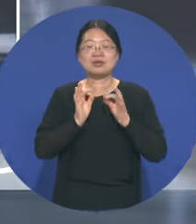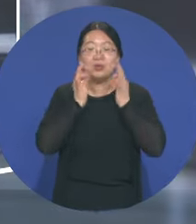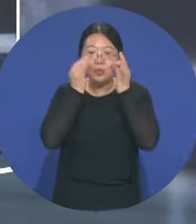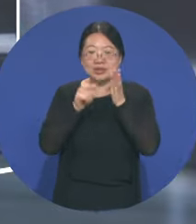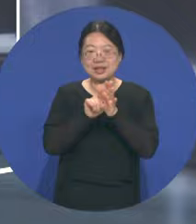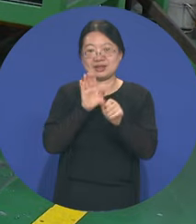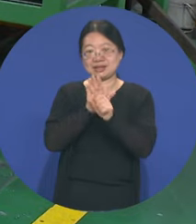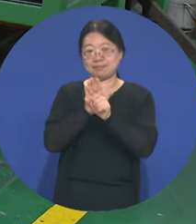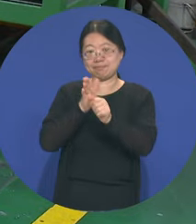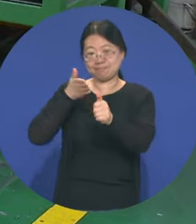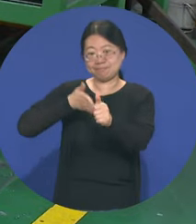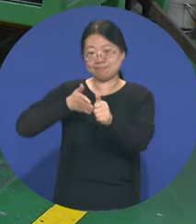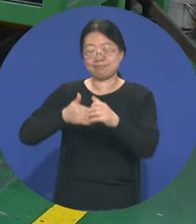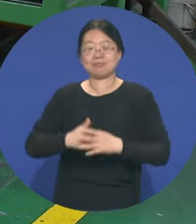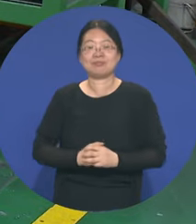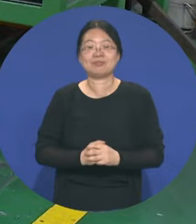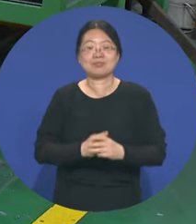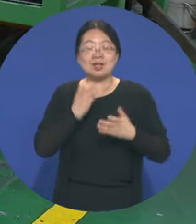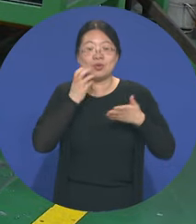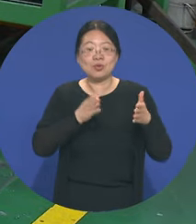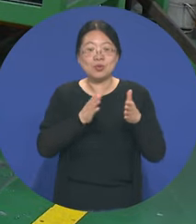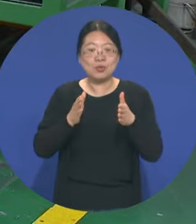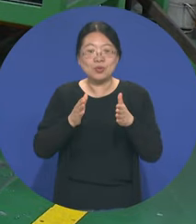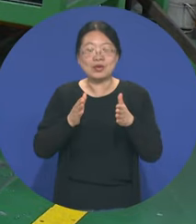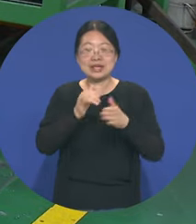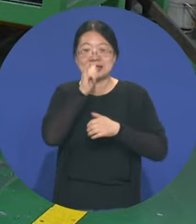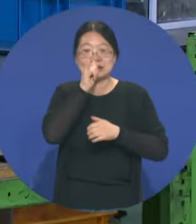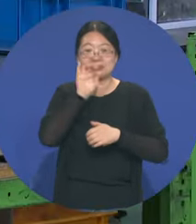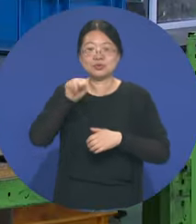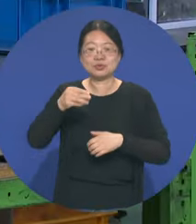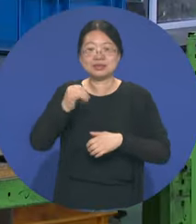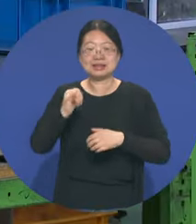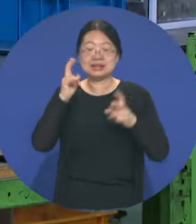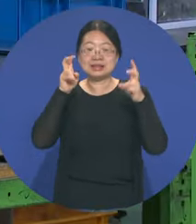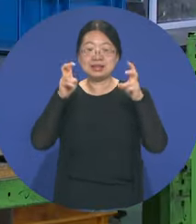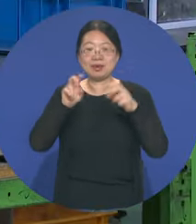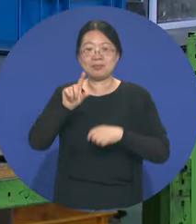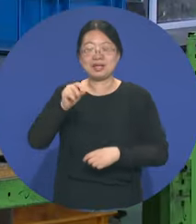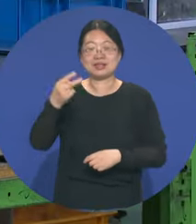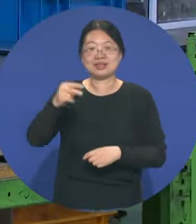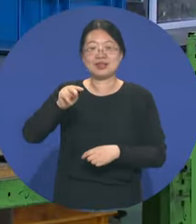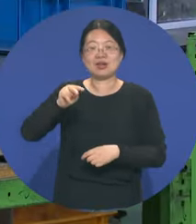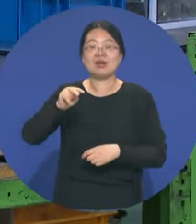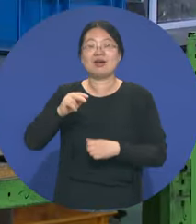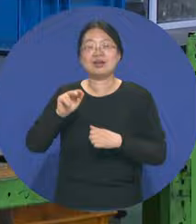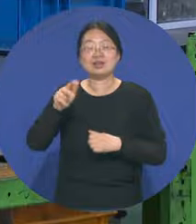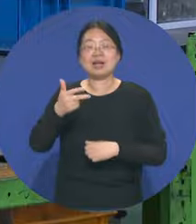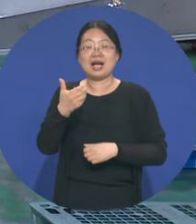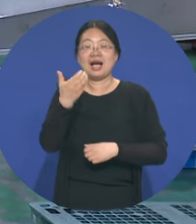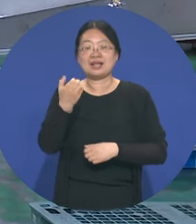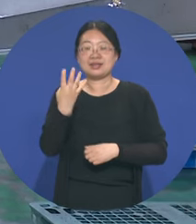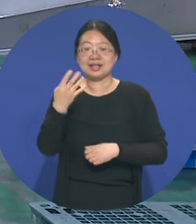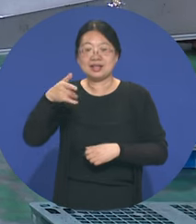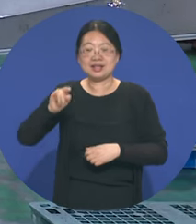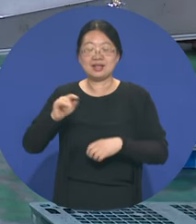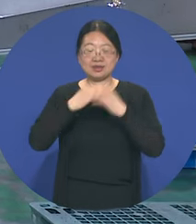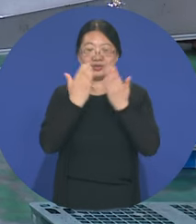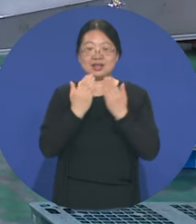지원이 필요합니다. 특히 경기도에 둥지를 튼 뿌리 기업은 약 12,794개,